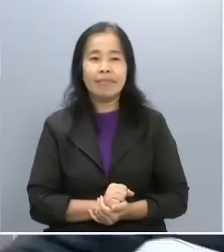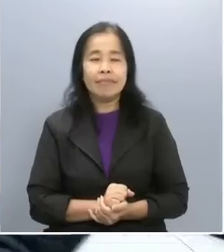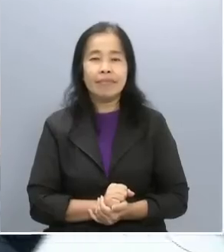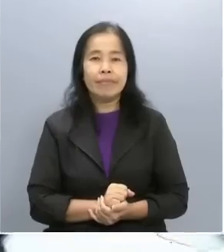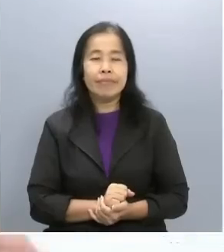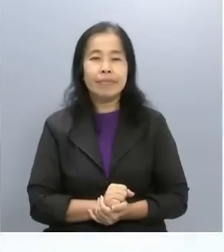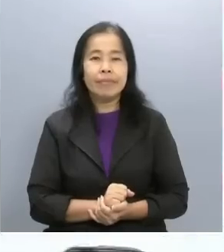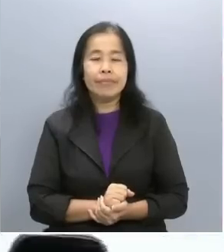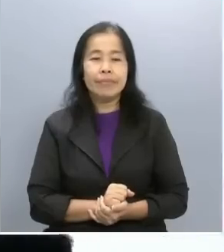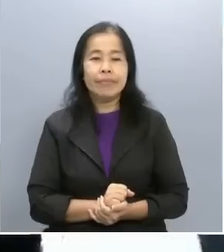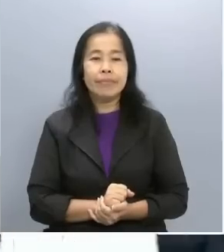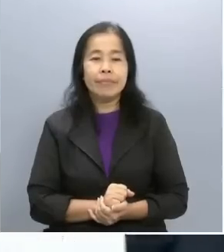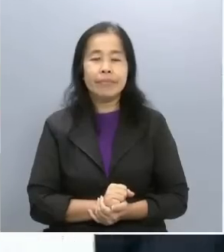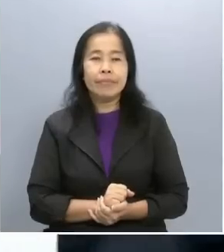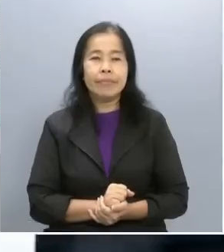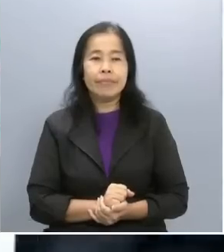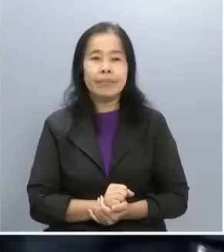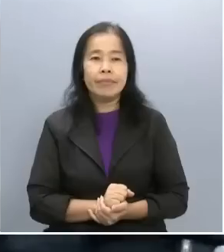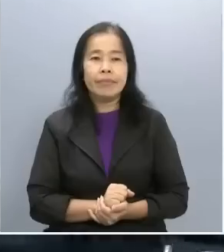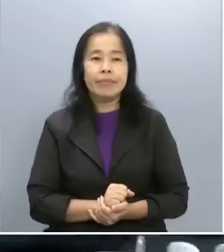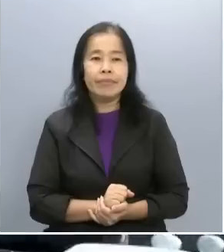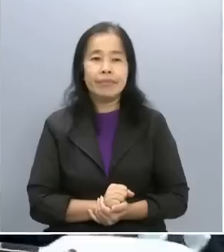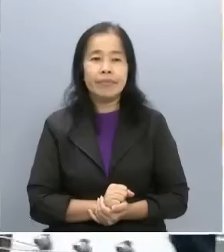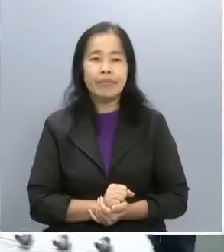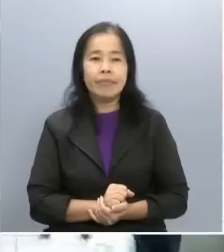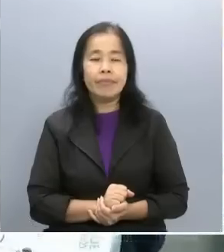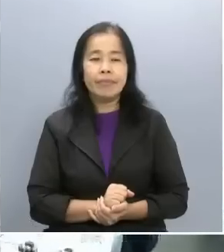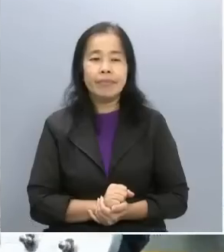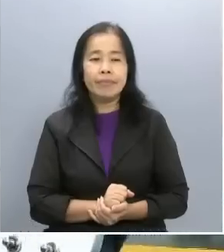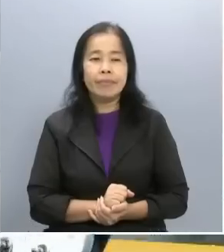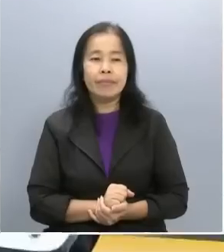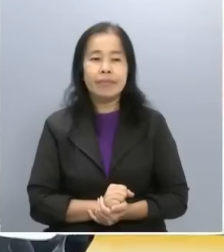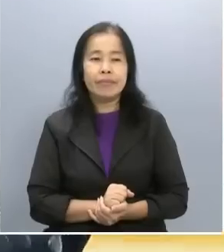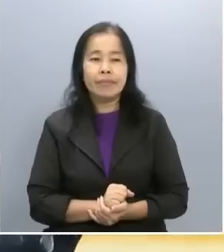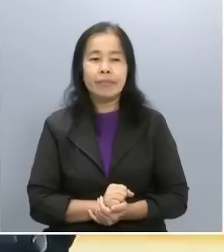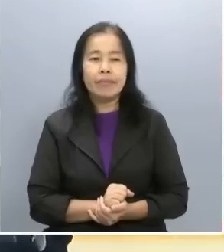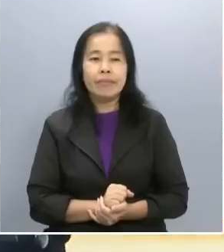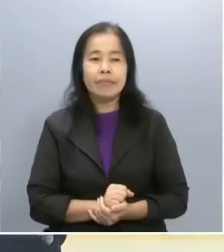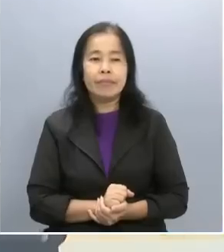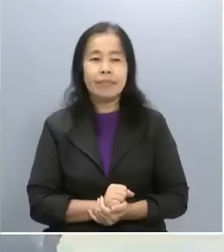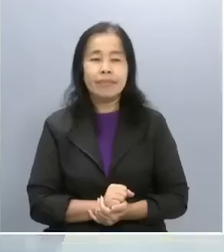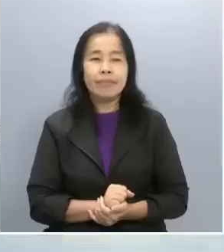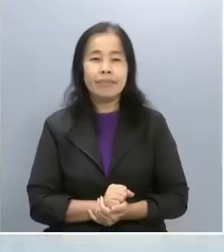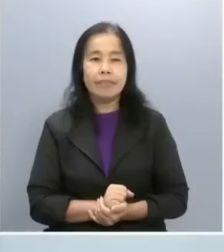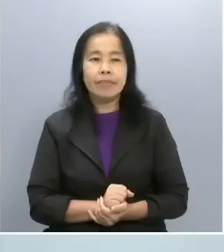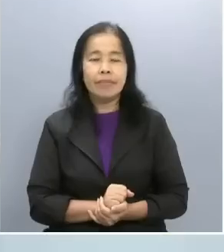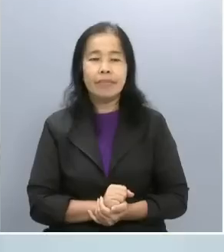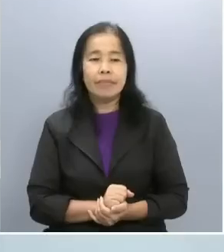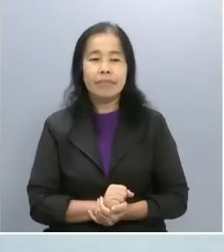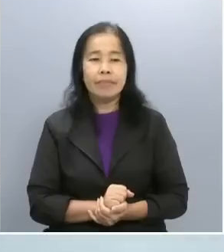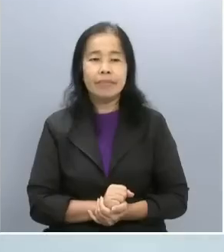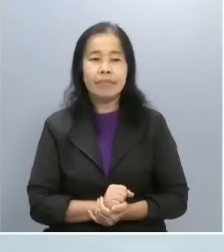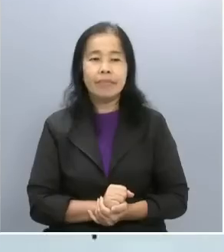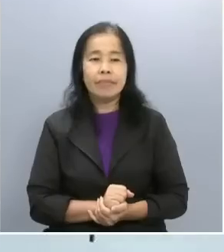ดีจดจำคืนนี้เอาไว้อีกนานนานหลายปี